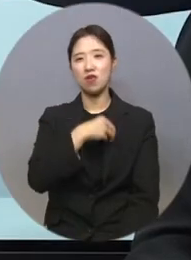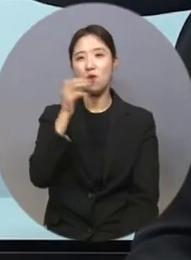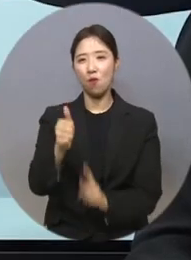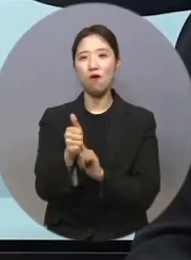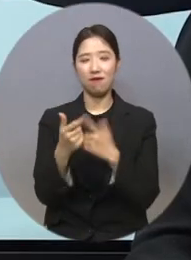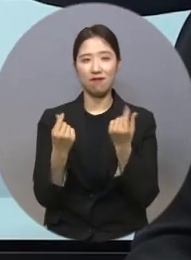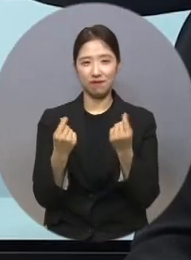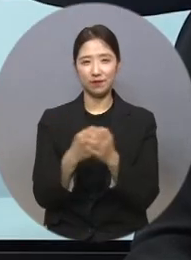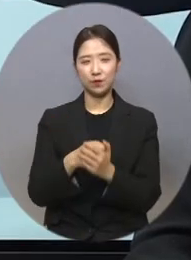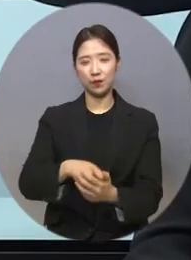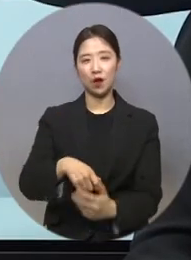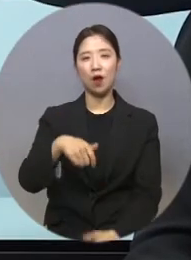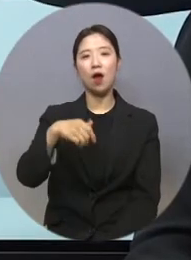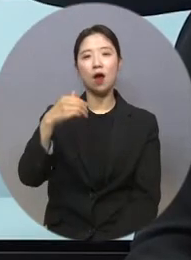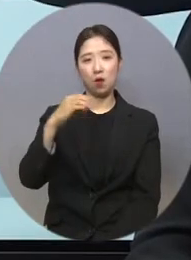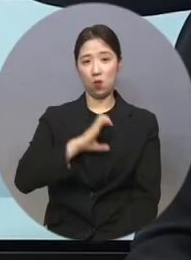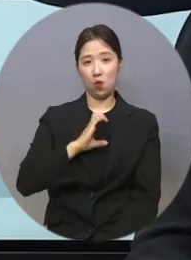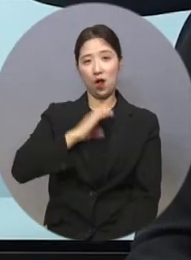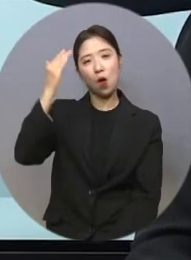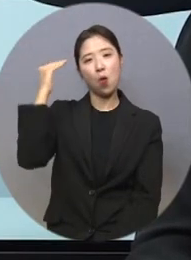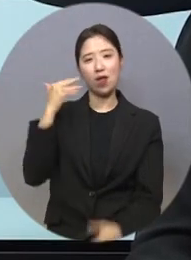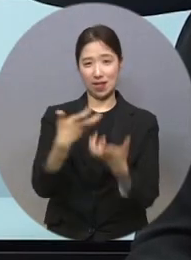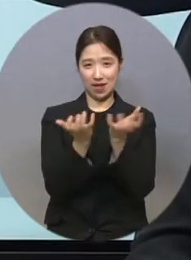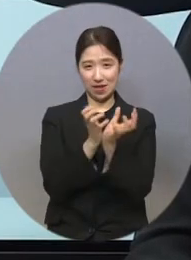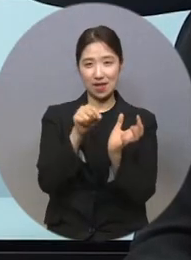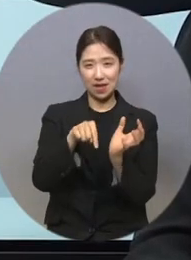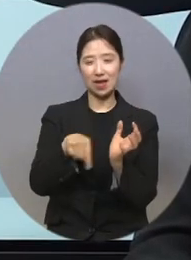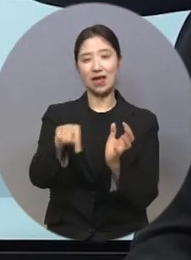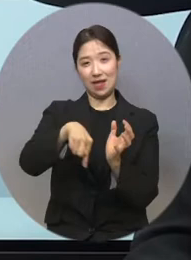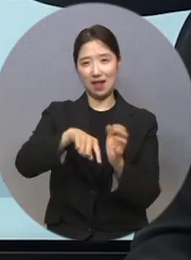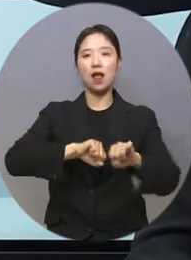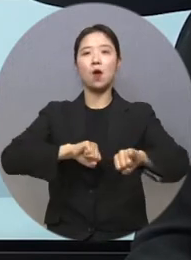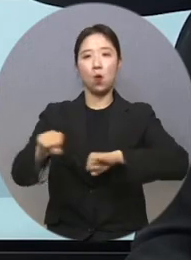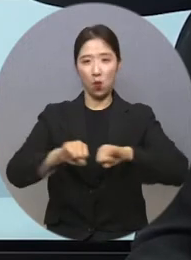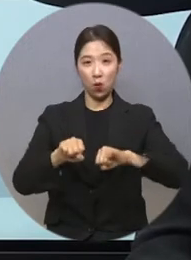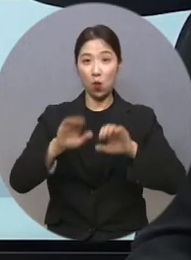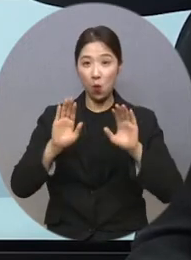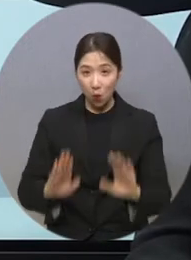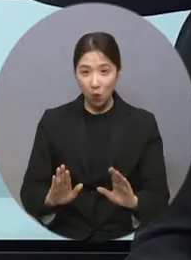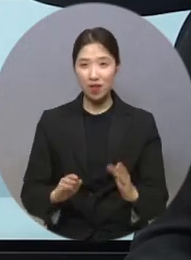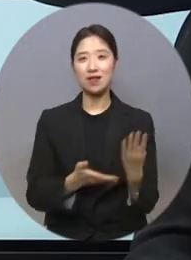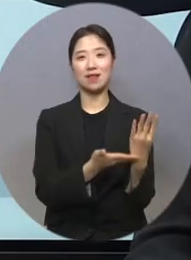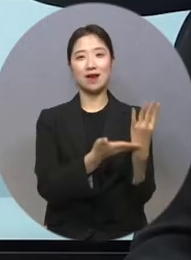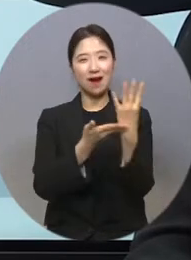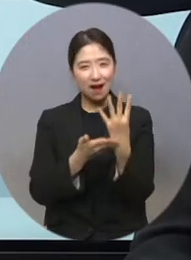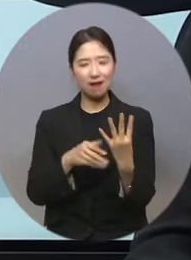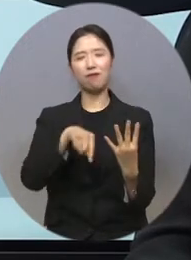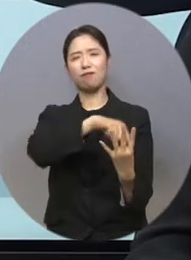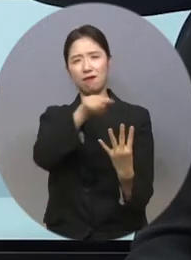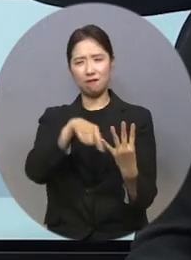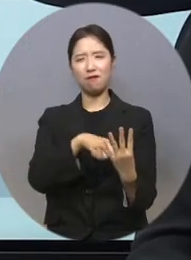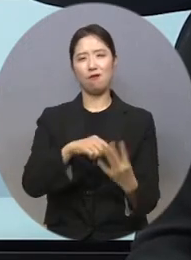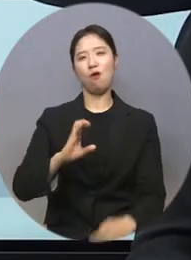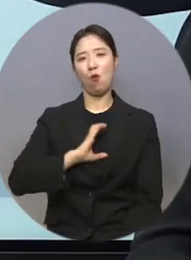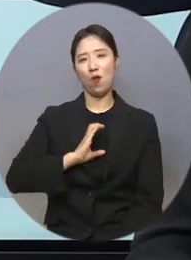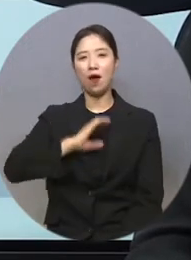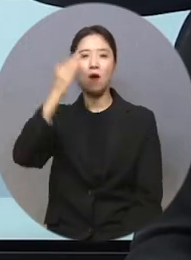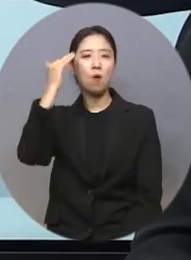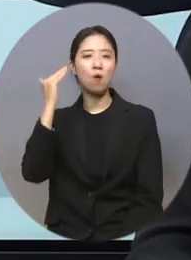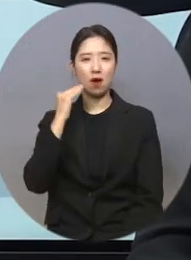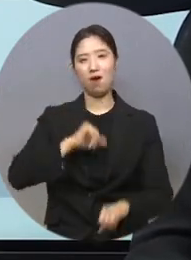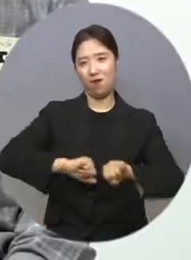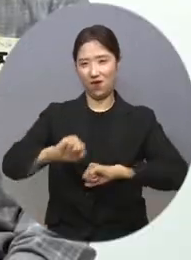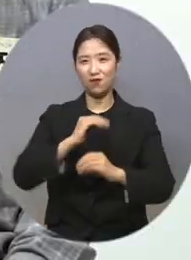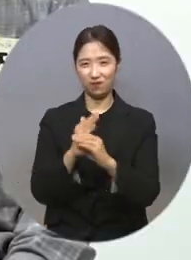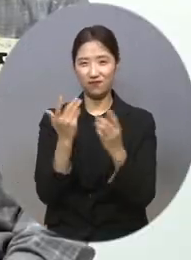단체가 있고요. 거기에서 또 활동을 하시는데 오늘 나오신 여러분들도 코다코리아에서 또 활동을 하고 계신다고 하는데요.